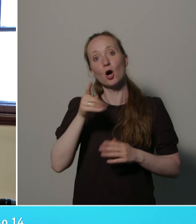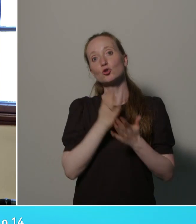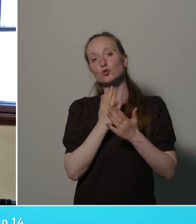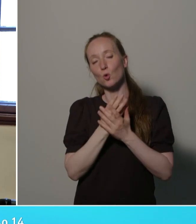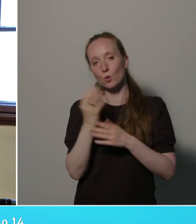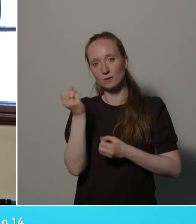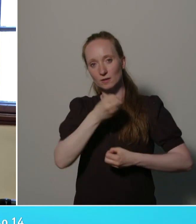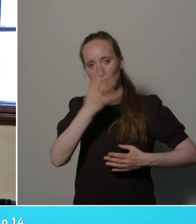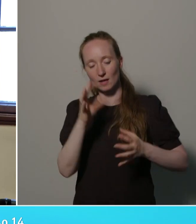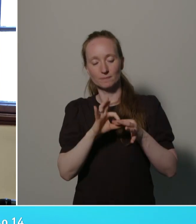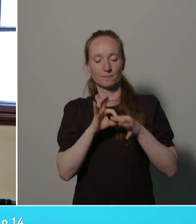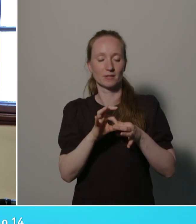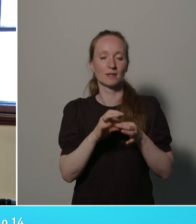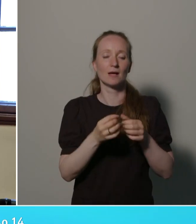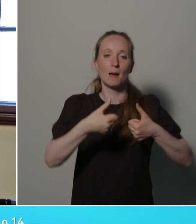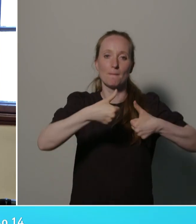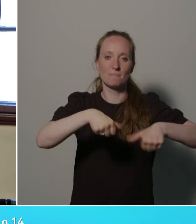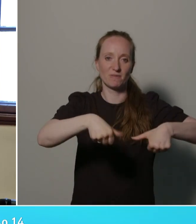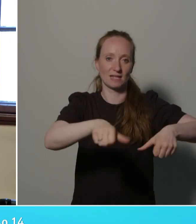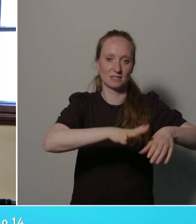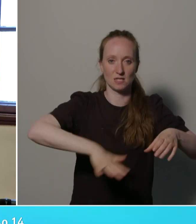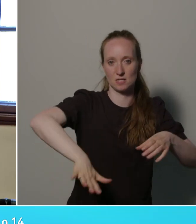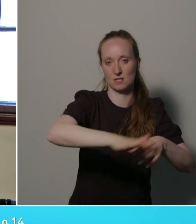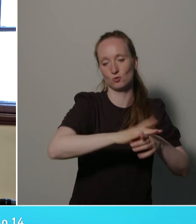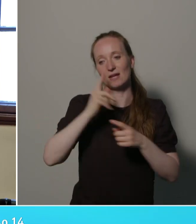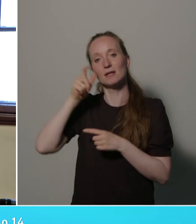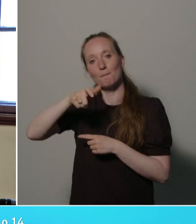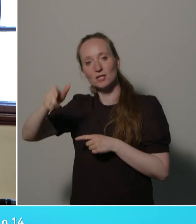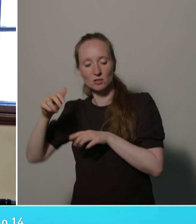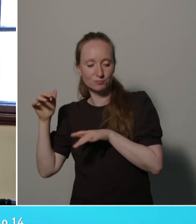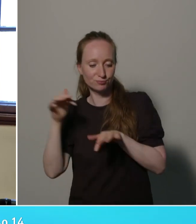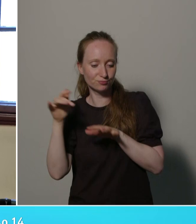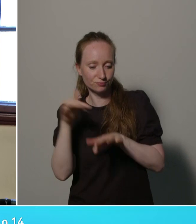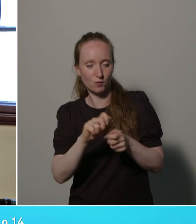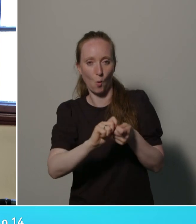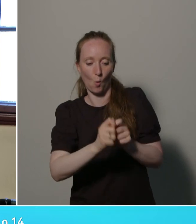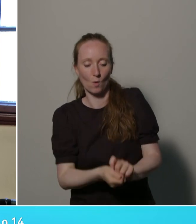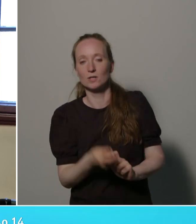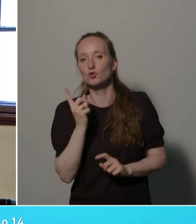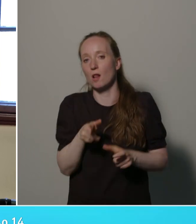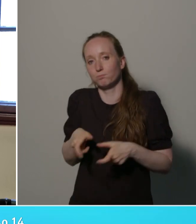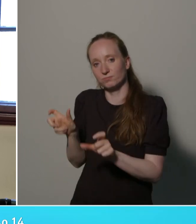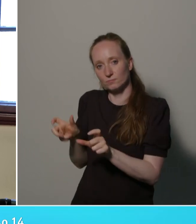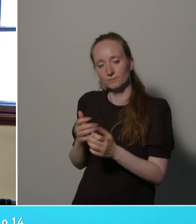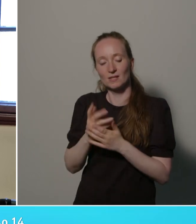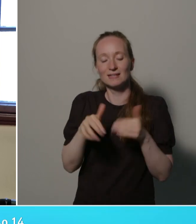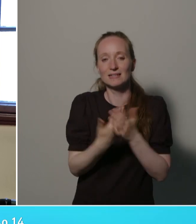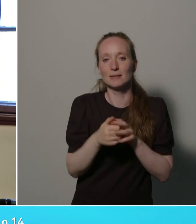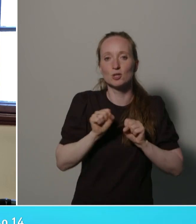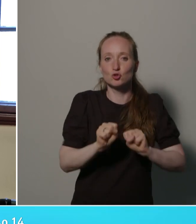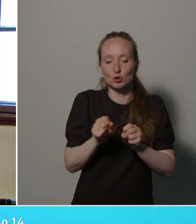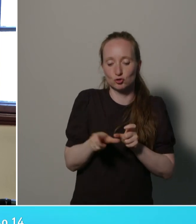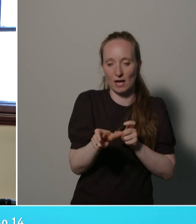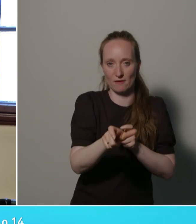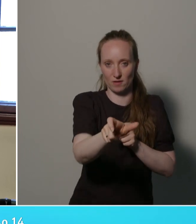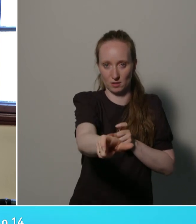die anthropogene Eintragung in das Gewässer eben auch verhindern soll. Es gibt dort einen Schutzstreifen, der auch bepflanzt wird. Also von